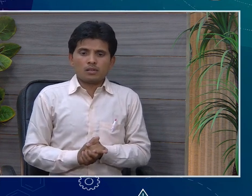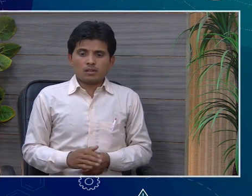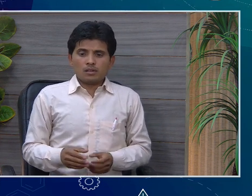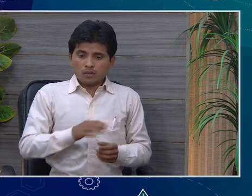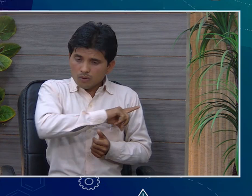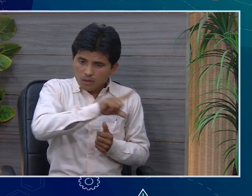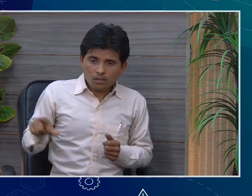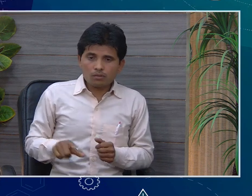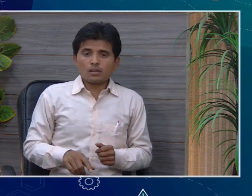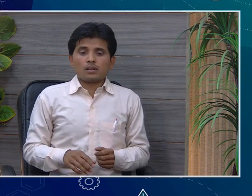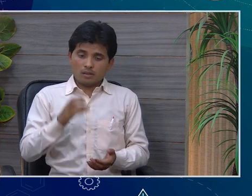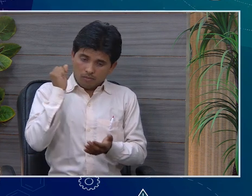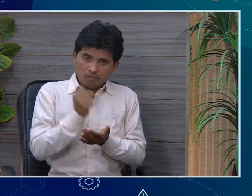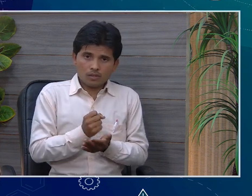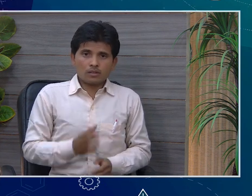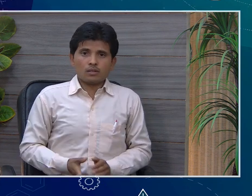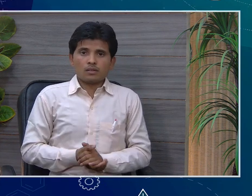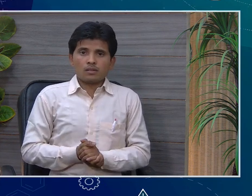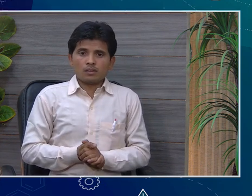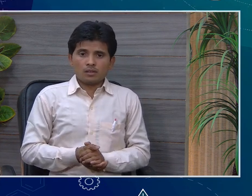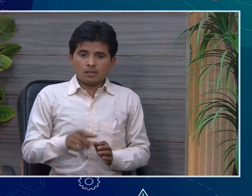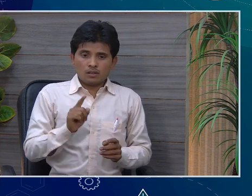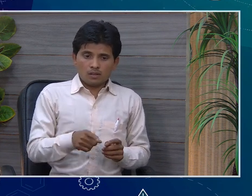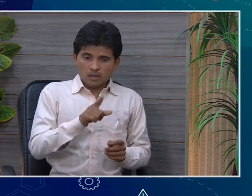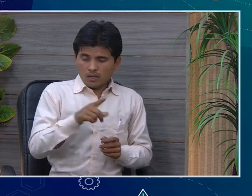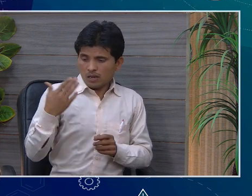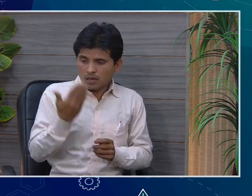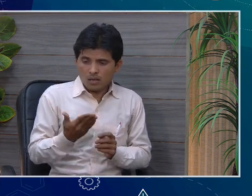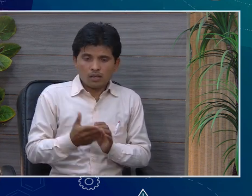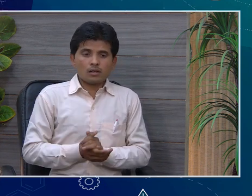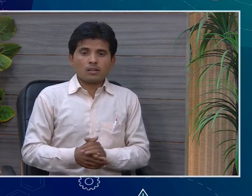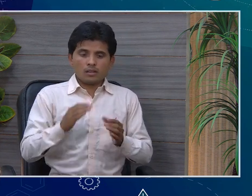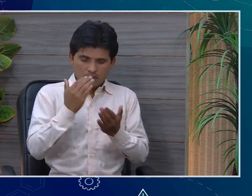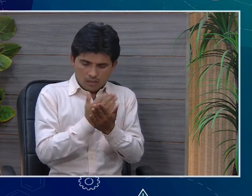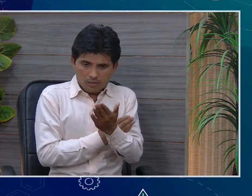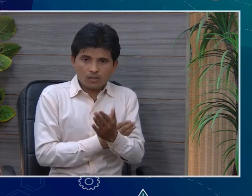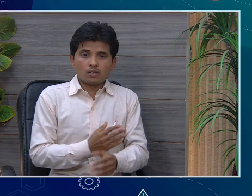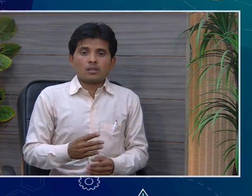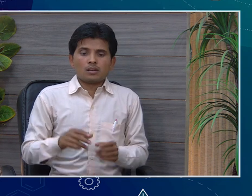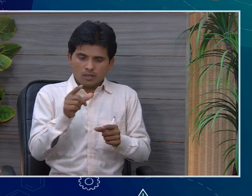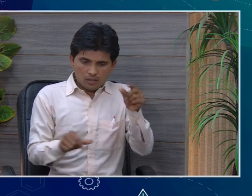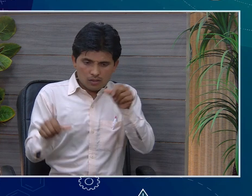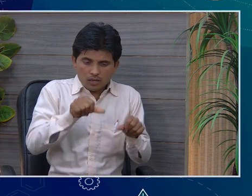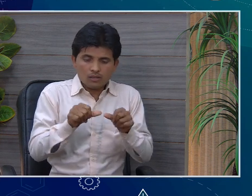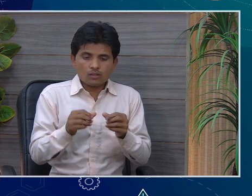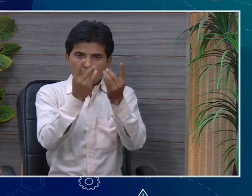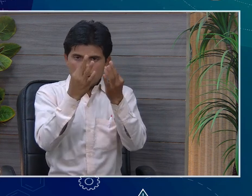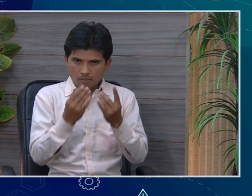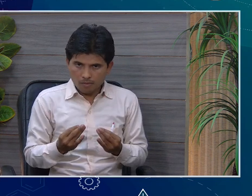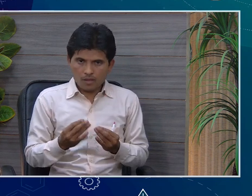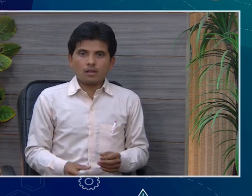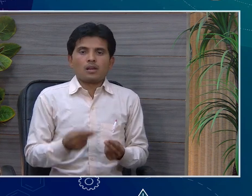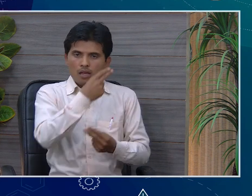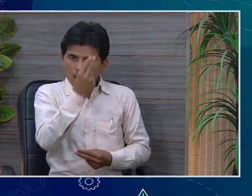के कंपलसरी है वहां तक बच्चे हैं लेकिन क्लास 11th अनवर जहां पर की सब्जेक्ट्स कार डिवीजन हो जाता है साइंस और मैथ्स में और